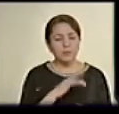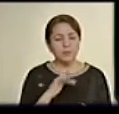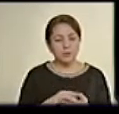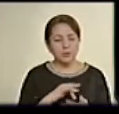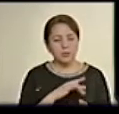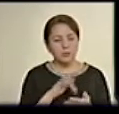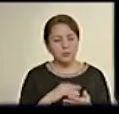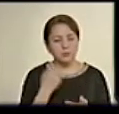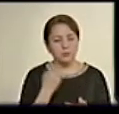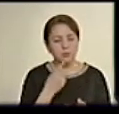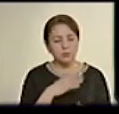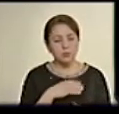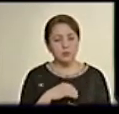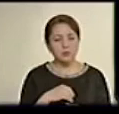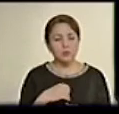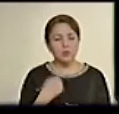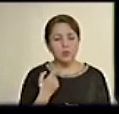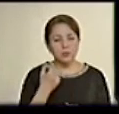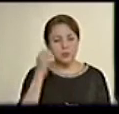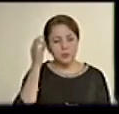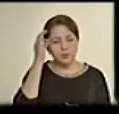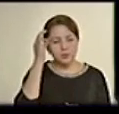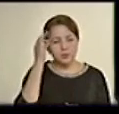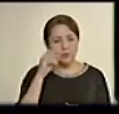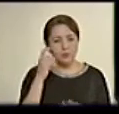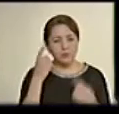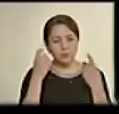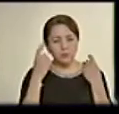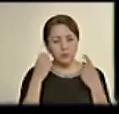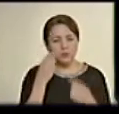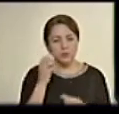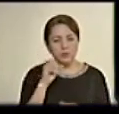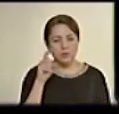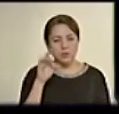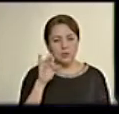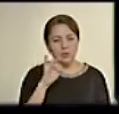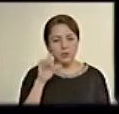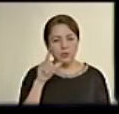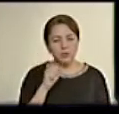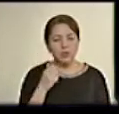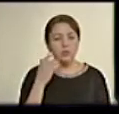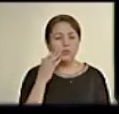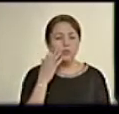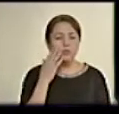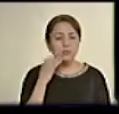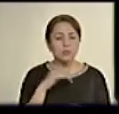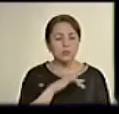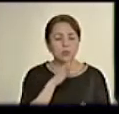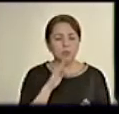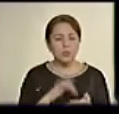biri bo'lgan. Xo'sh, bir yodga olingchi, Buxoro shahriga qachon poytaxt maqomi berildi?